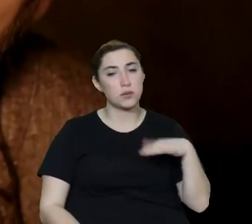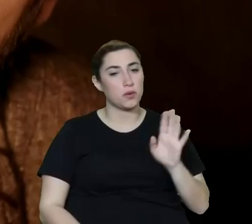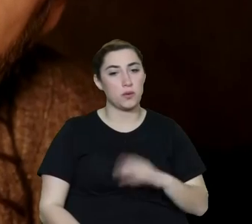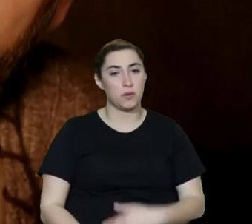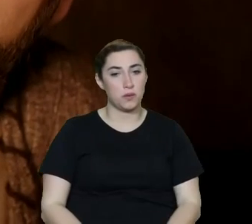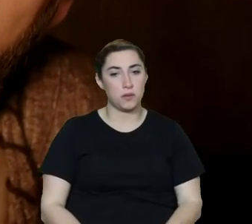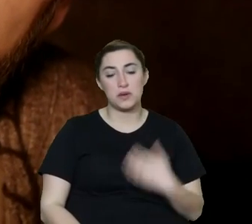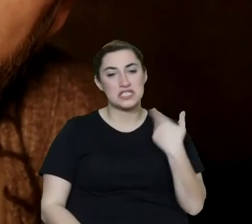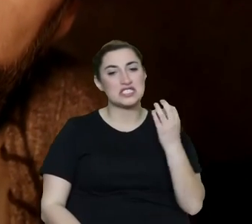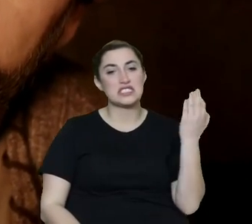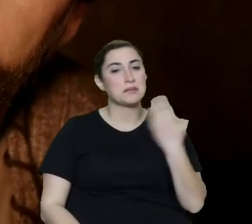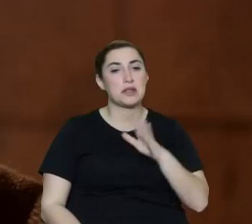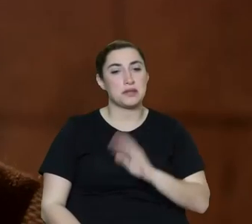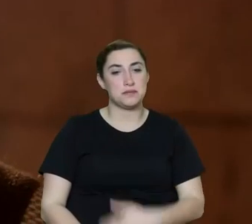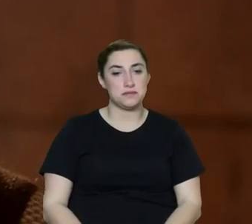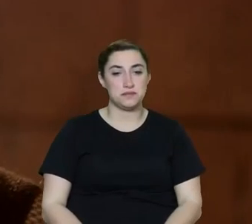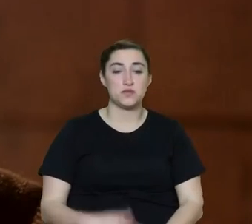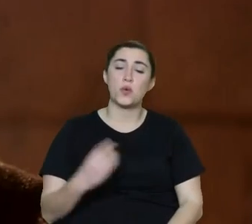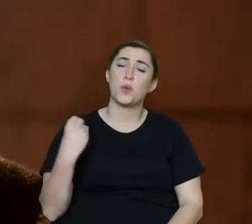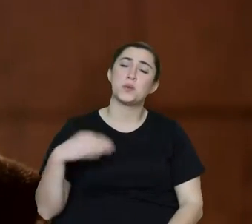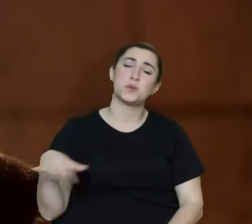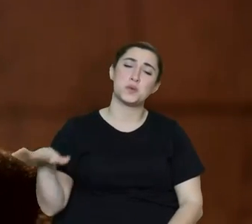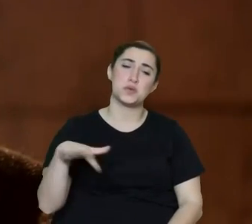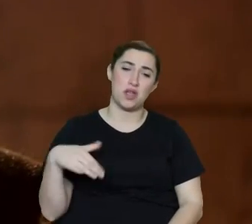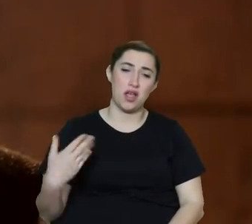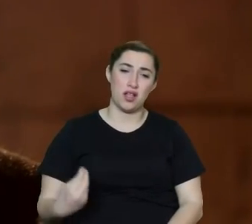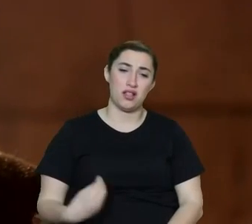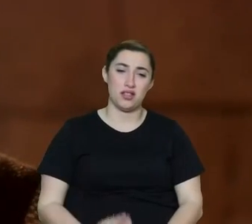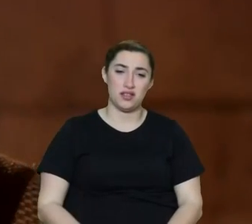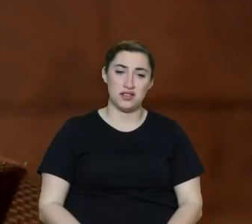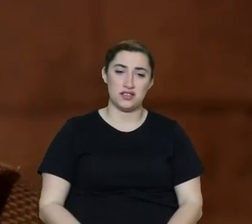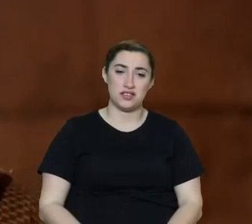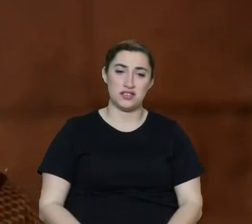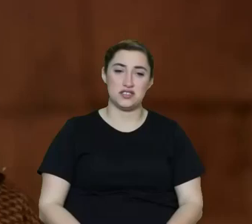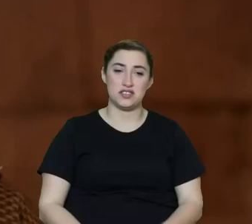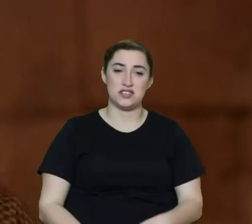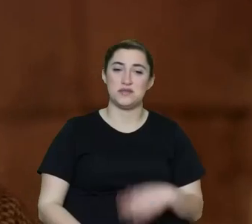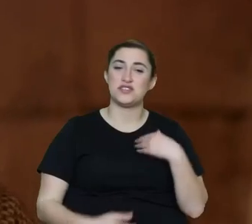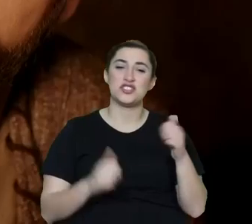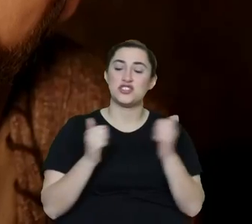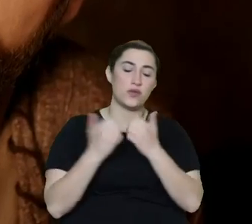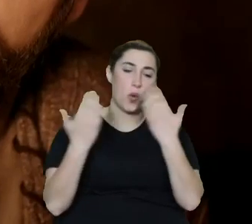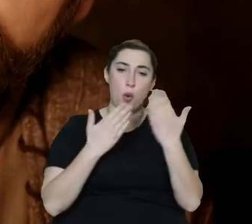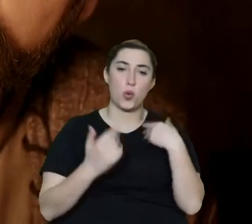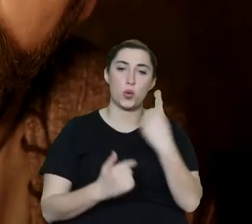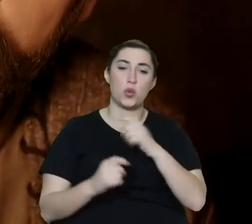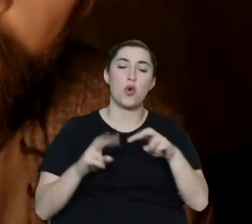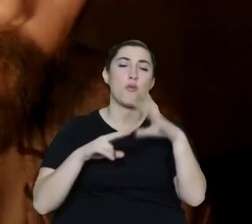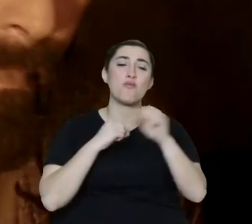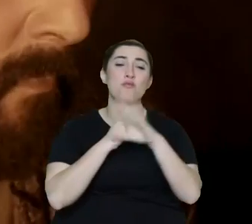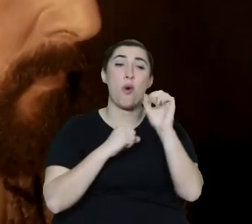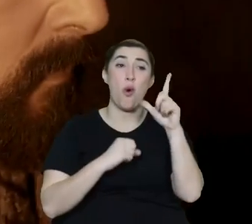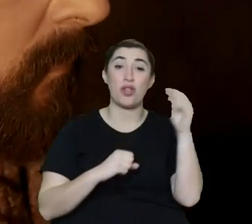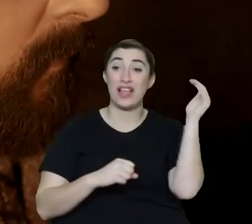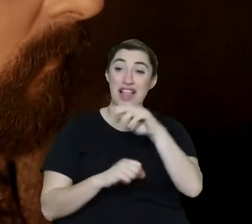Yoktur. Gitmemişim hiç. Pek güzeldir. Çifte medresede eğitim görmüşüz orada. Moğol şehri